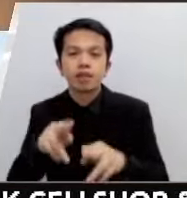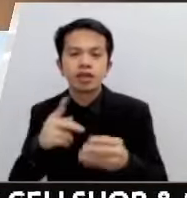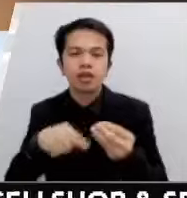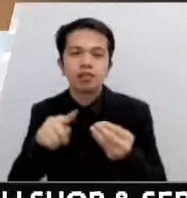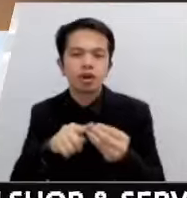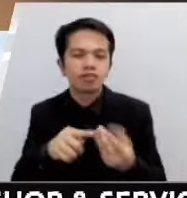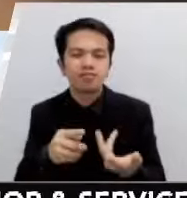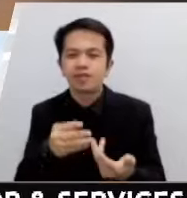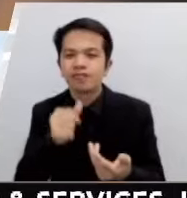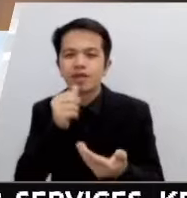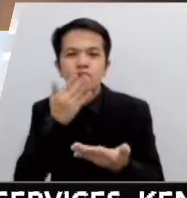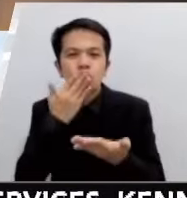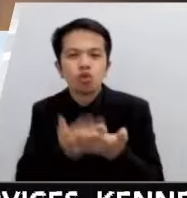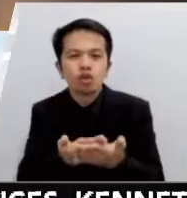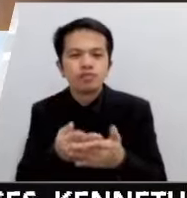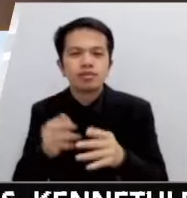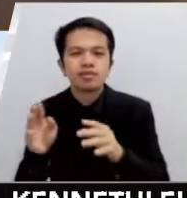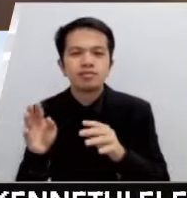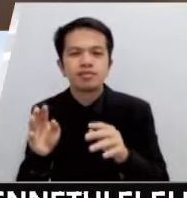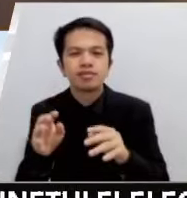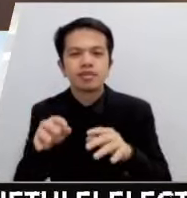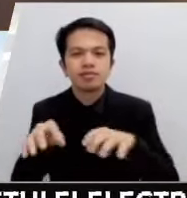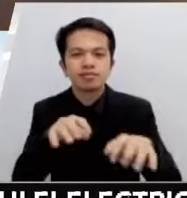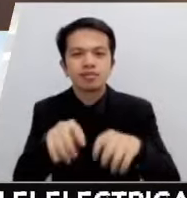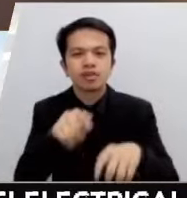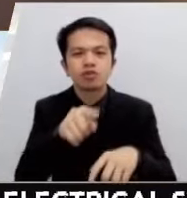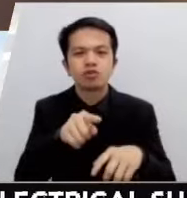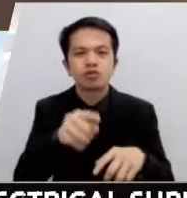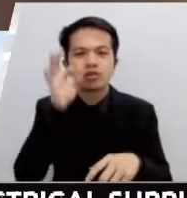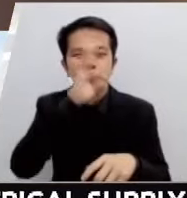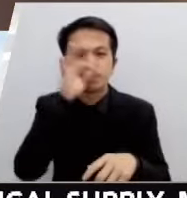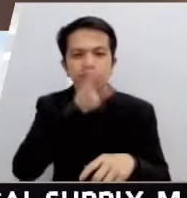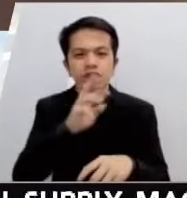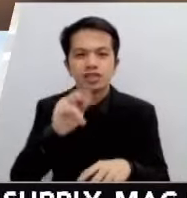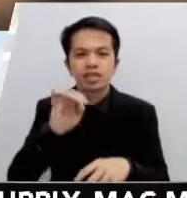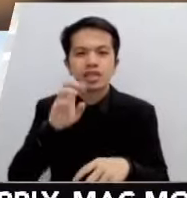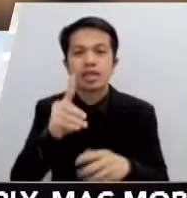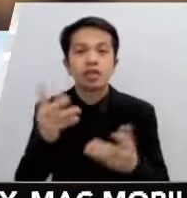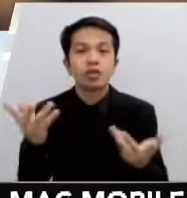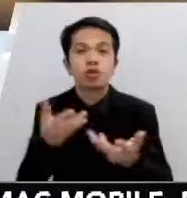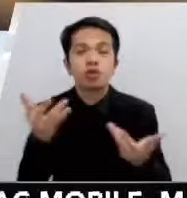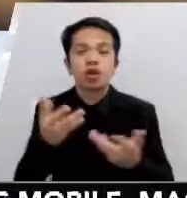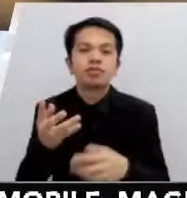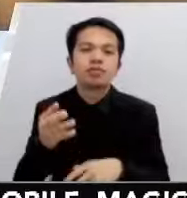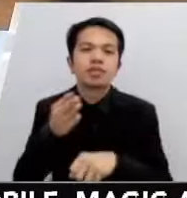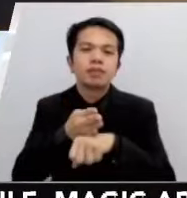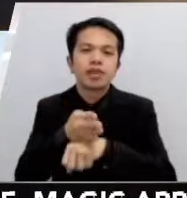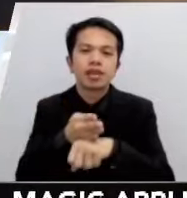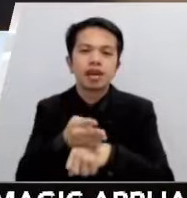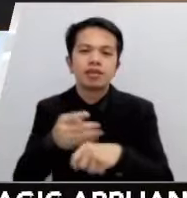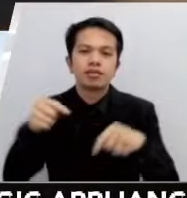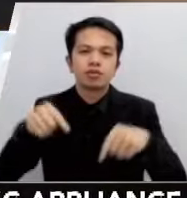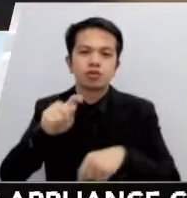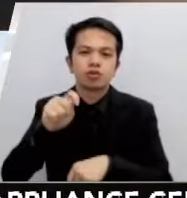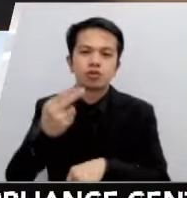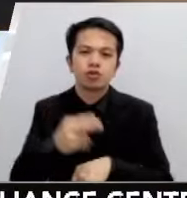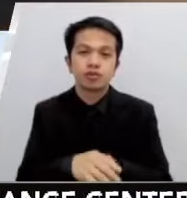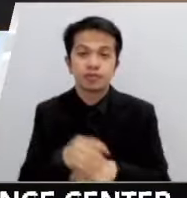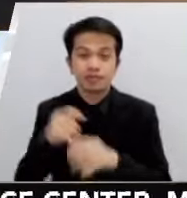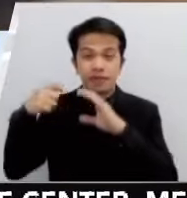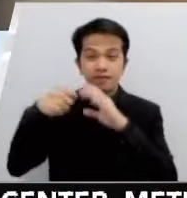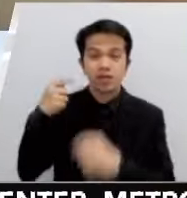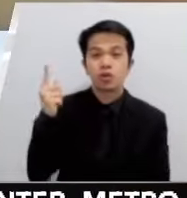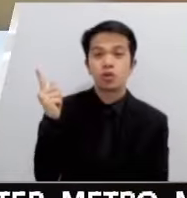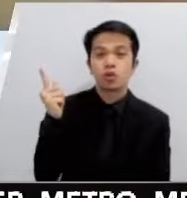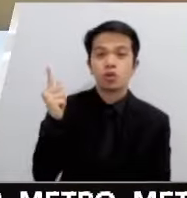maling pagtrato sa isang Pilipino habang nasa raid na isang BPO sa Bataan nitong Huwebes. Ang video ng insidente kumalat din anya